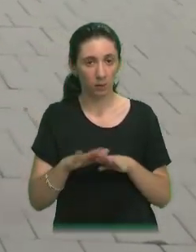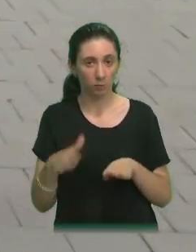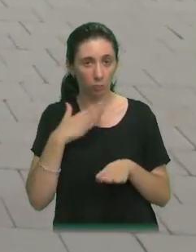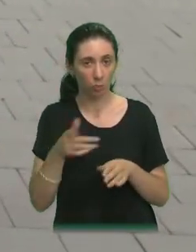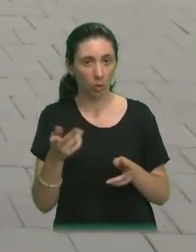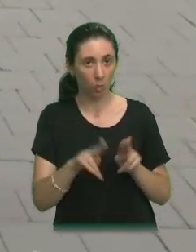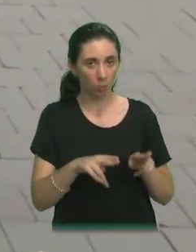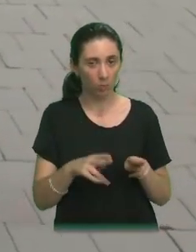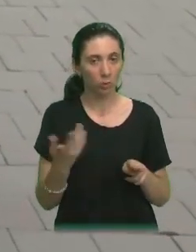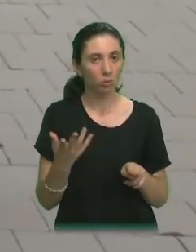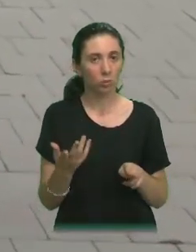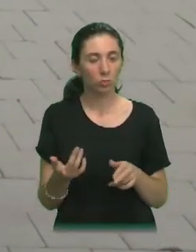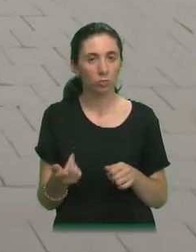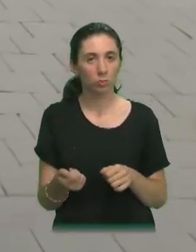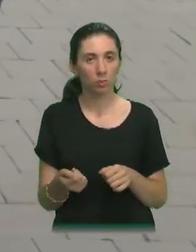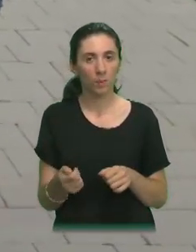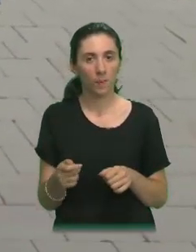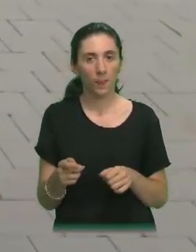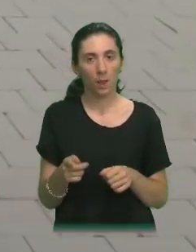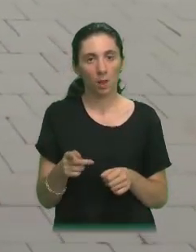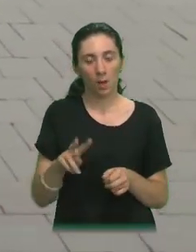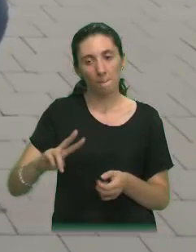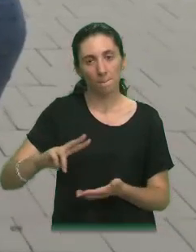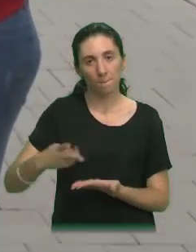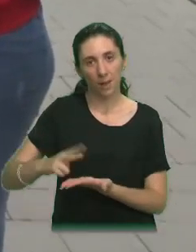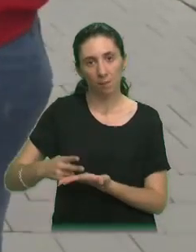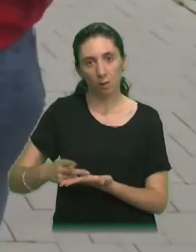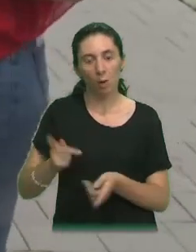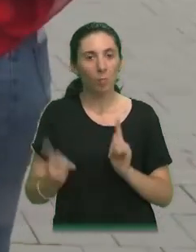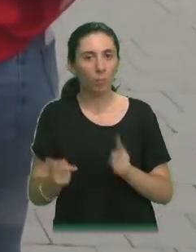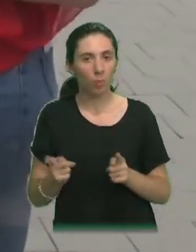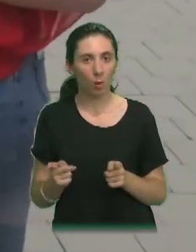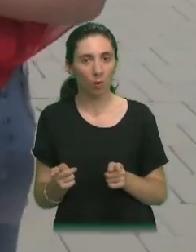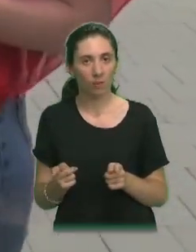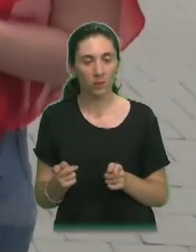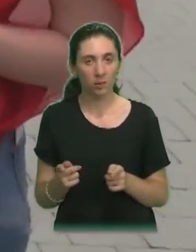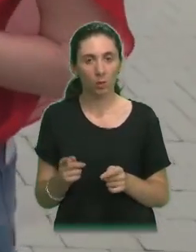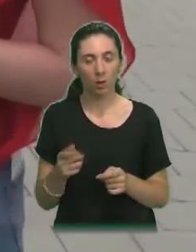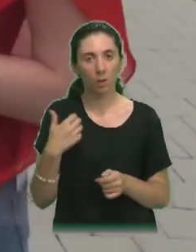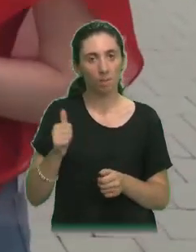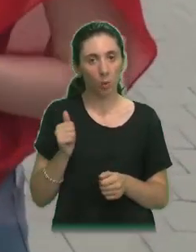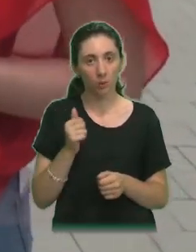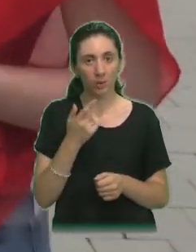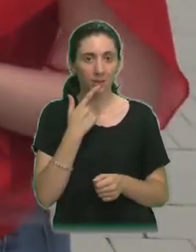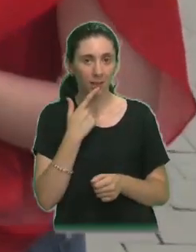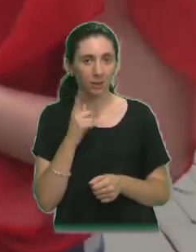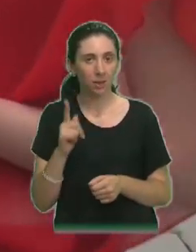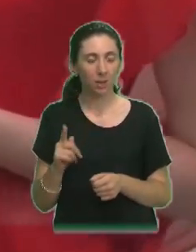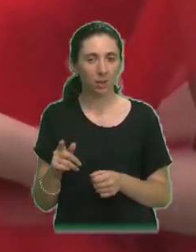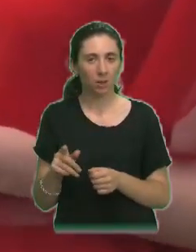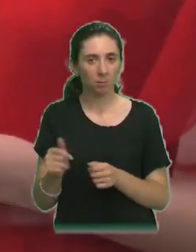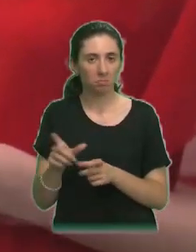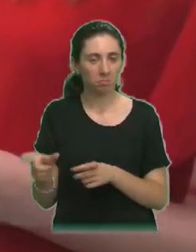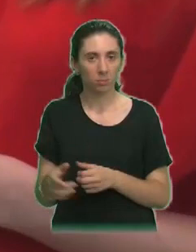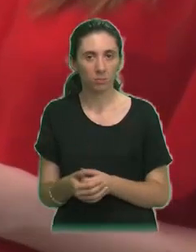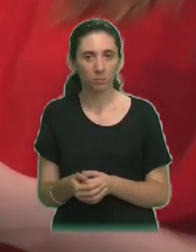u Karlovcu. Uh-huh. Baš ste po struci odgojiteljica? Po struci sam prevoditelj,